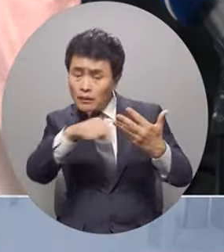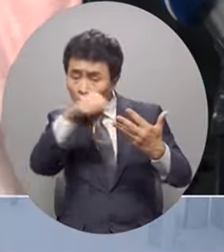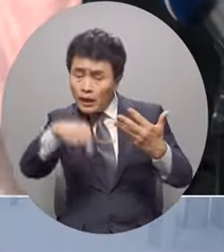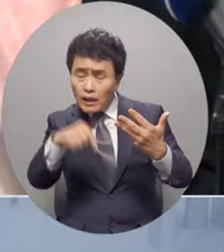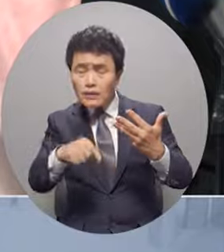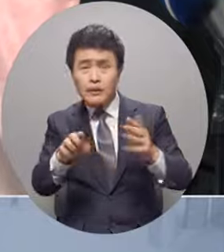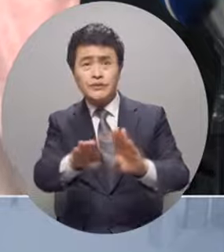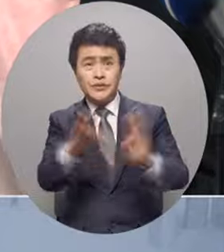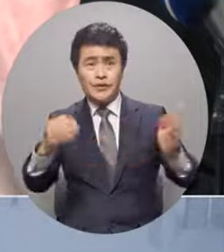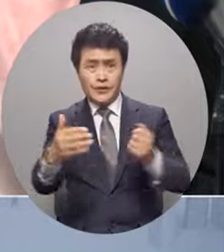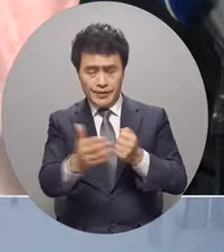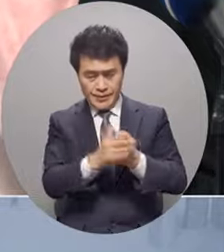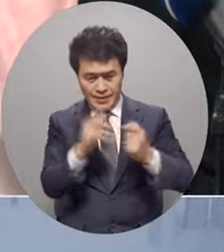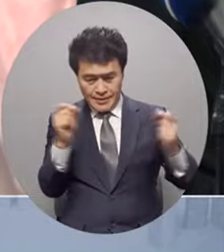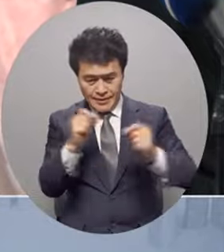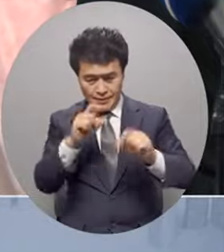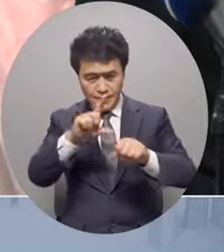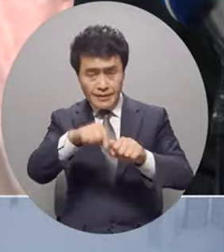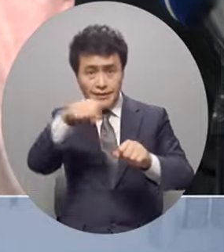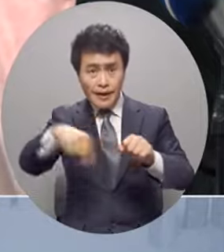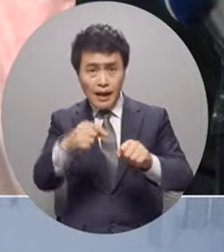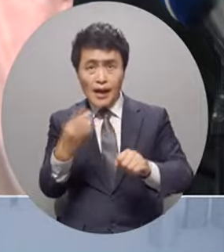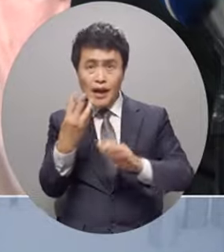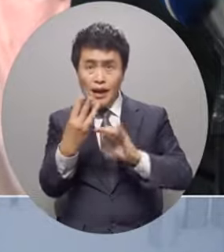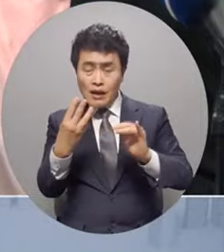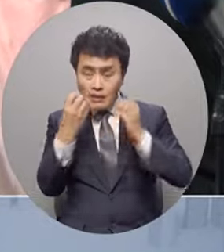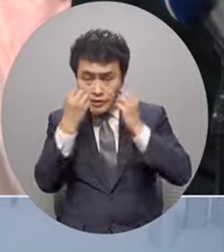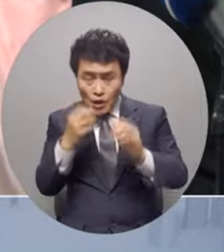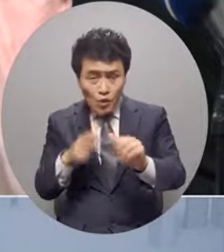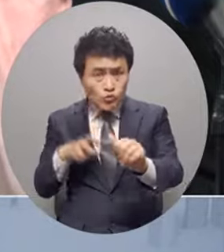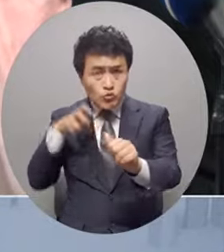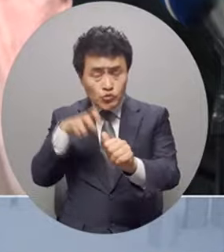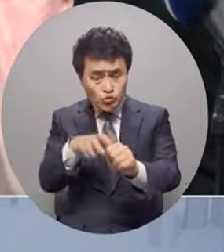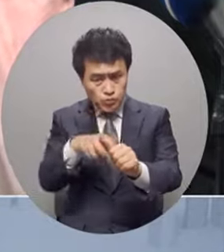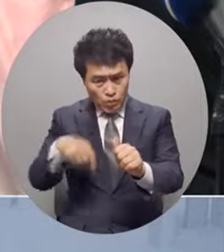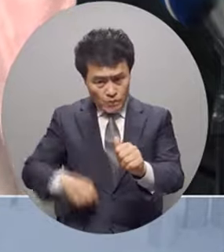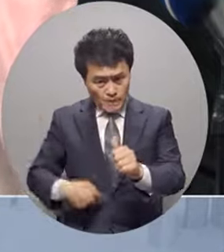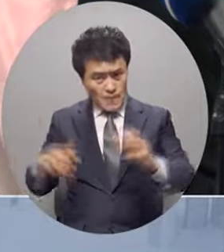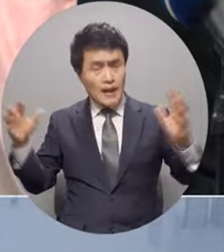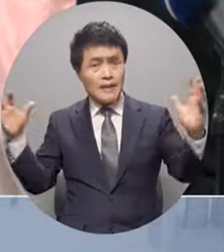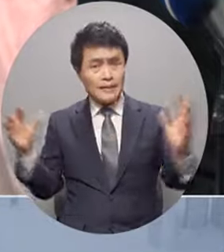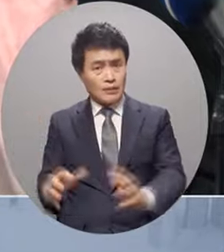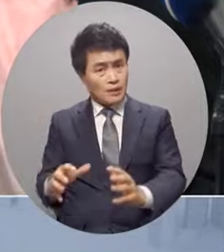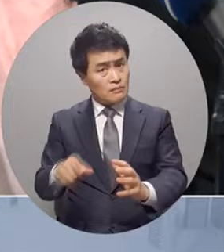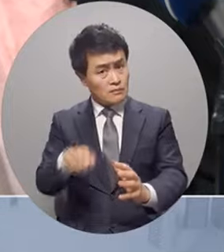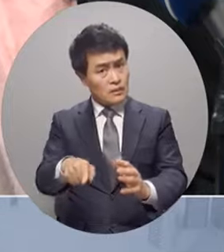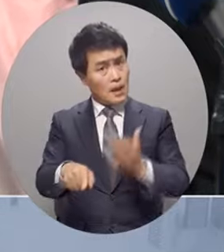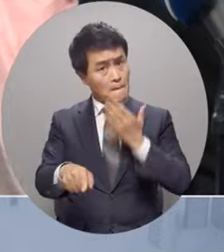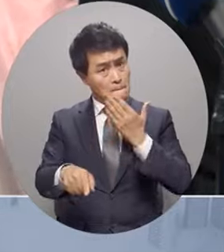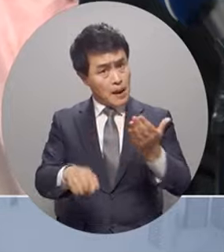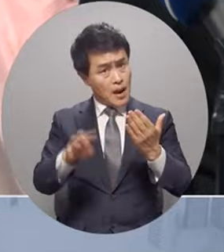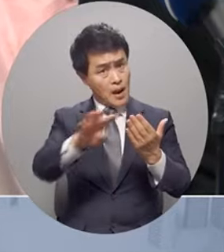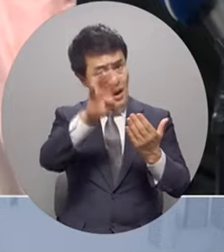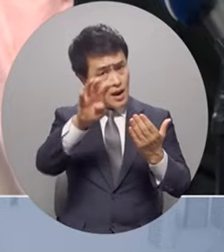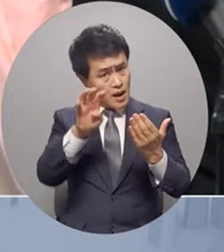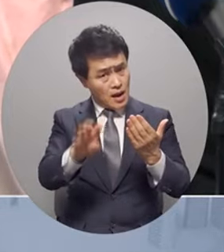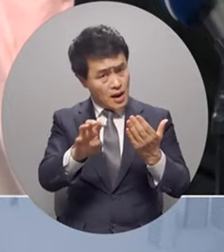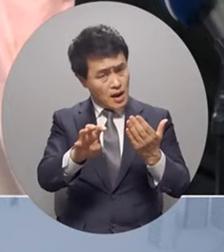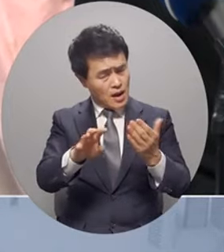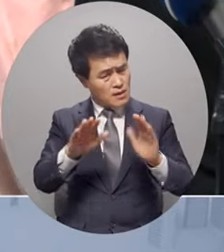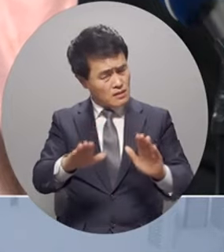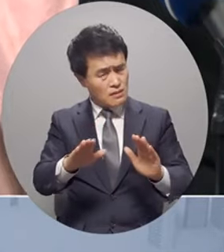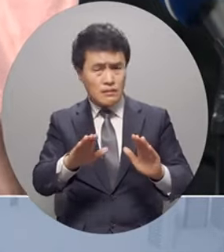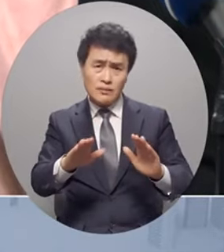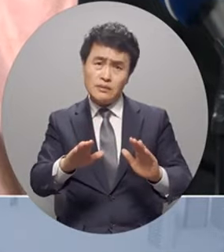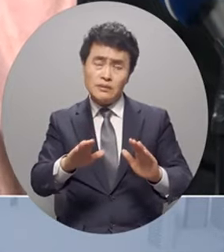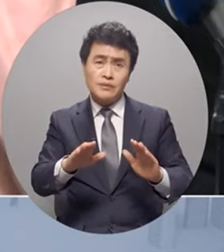거죠. 그 짧은 시간 안에 새 후보 세우고 분열된 당을 통합한다. 이게 과연 가능하냐? 현실론도 만만치